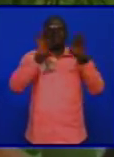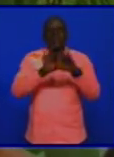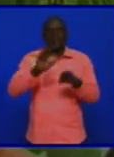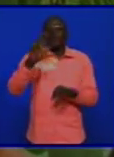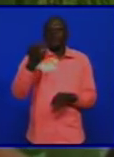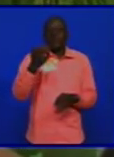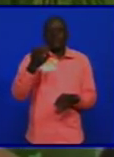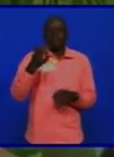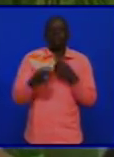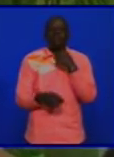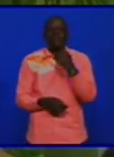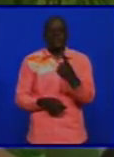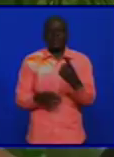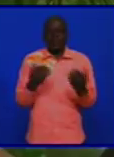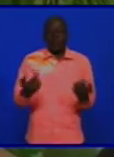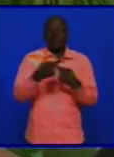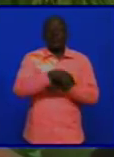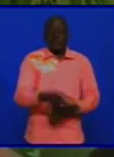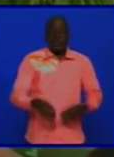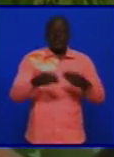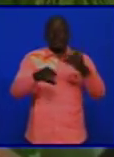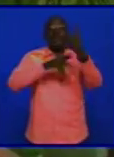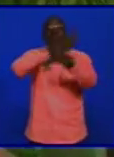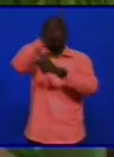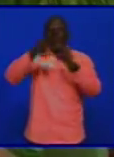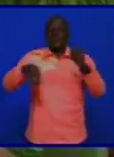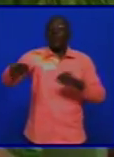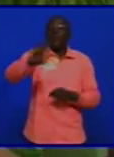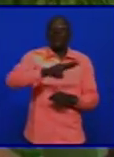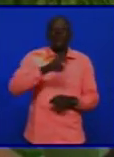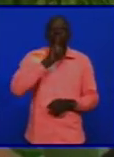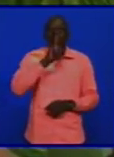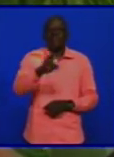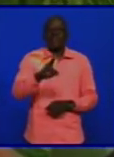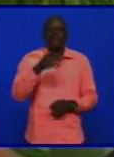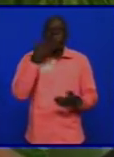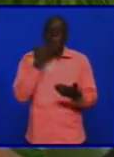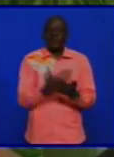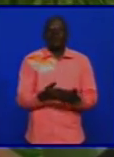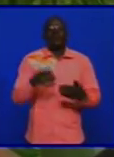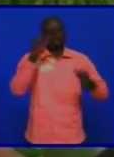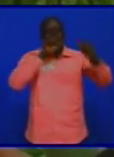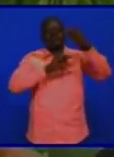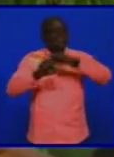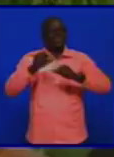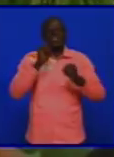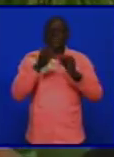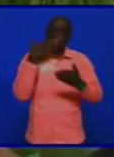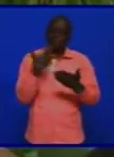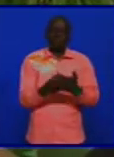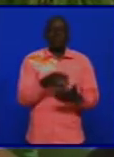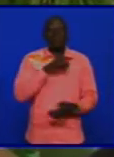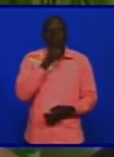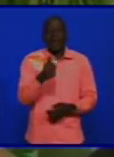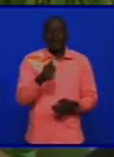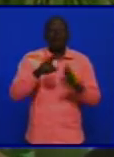dire qu'aujourd'hui, on veut offrir au public que vous êtes de bons spectacles. Si le spectacle n'est pas bon, on va commencer encore à nous